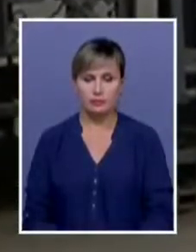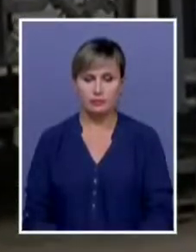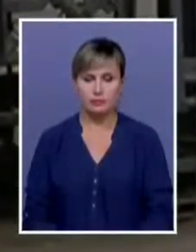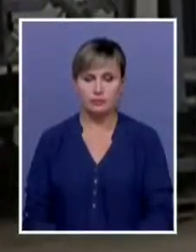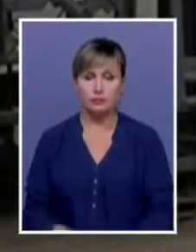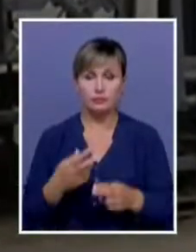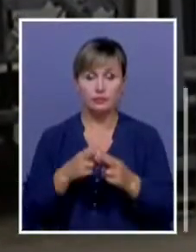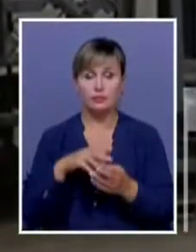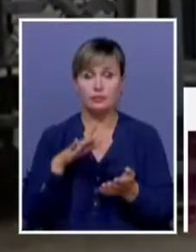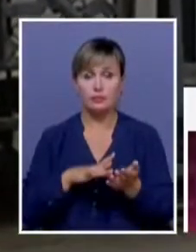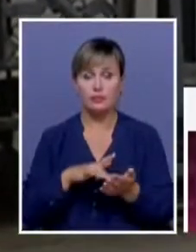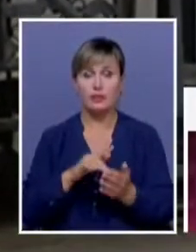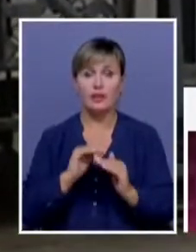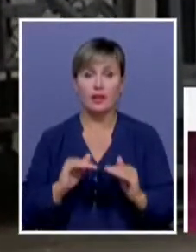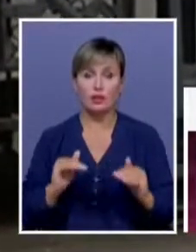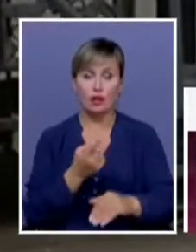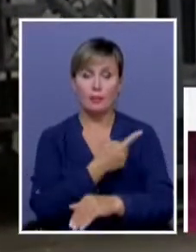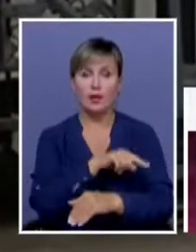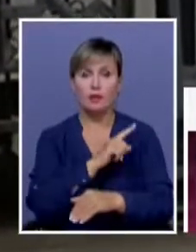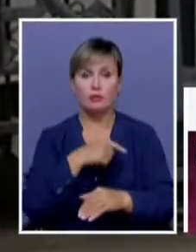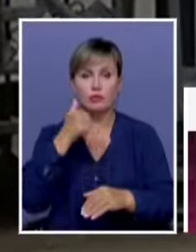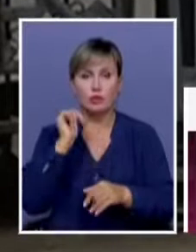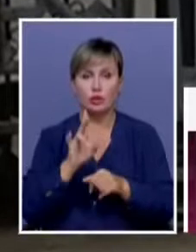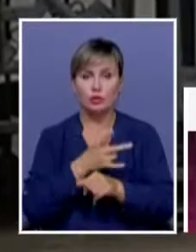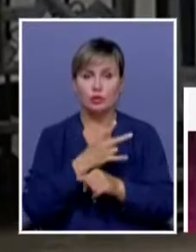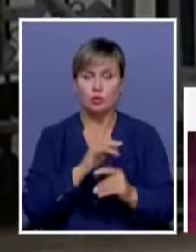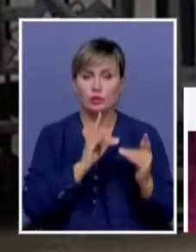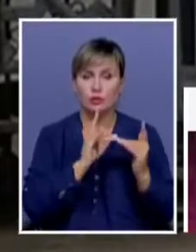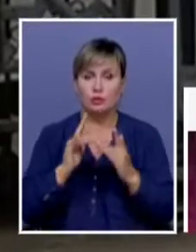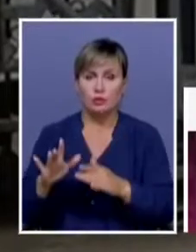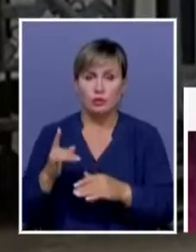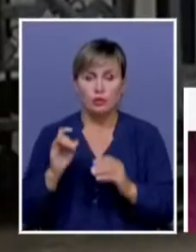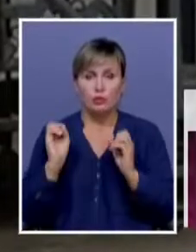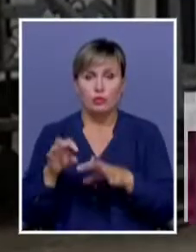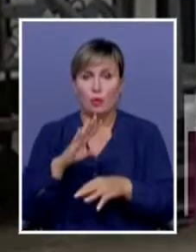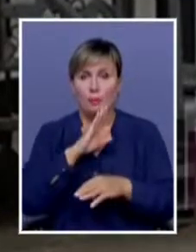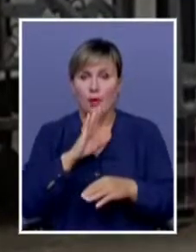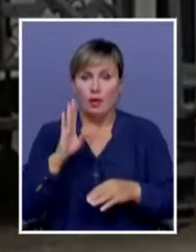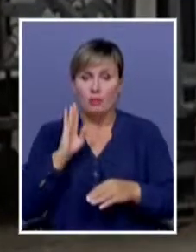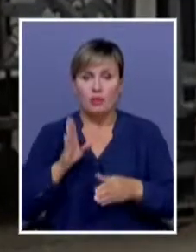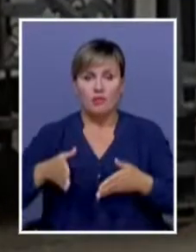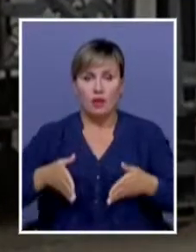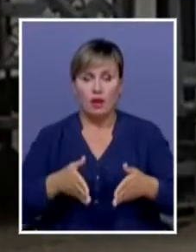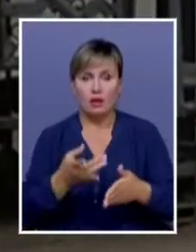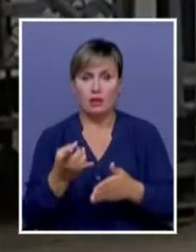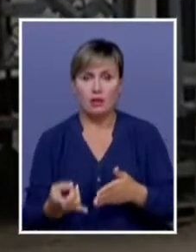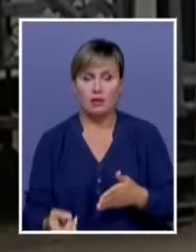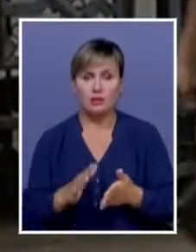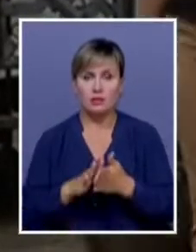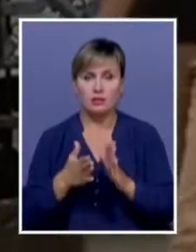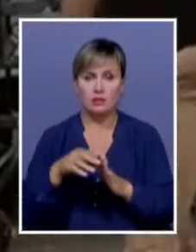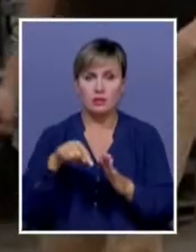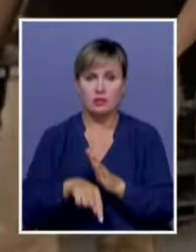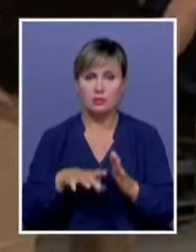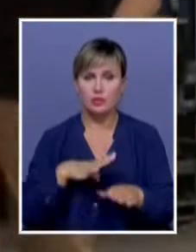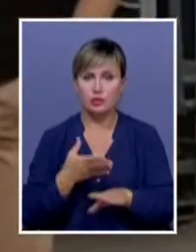В этот центр детской неотложной медицинской помощи вчера ночью поступил новорожденный. Его бросила мать-кукушка в Арыке. Состояние его